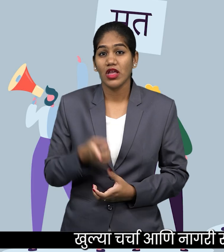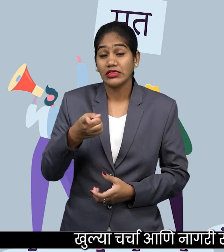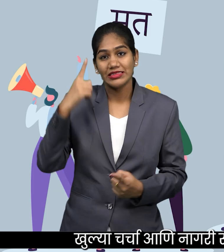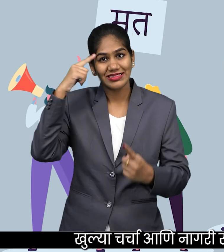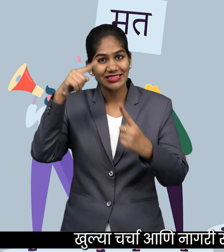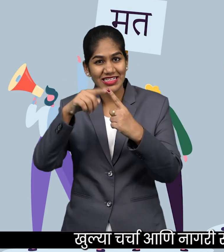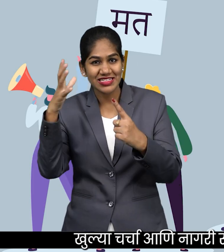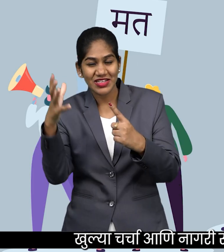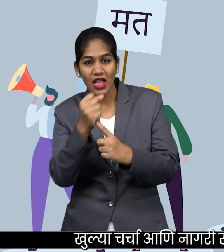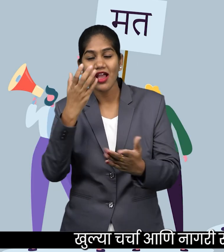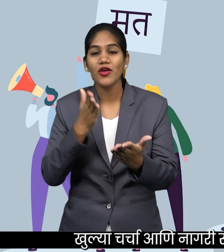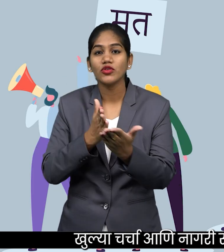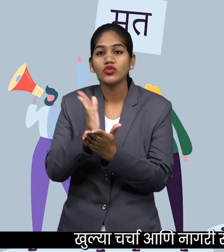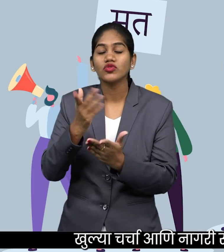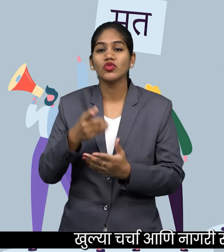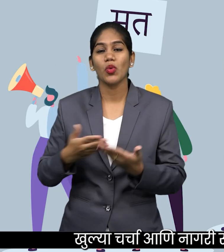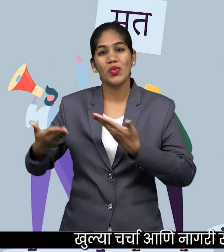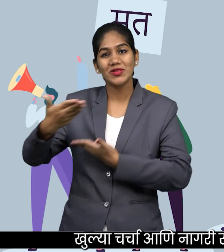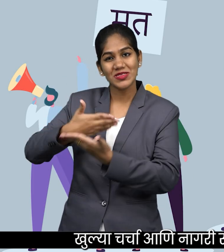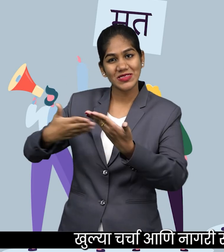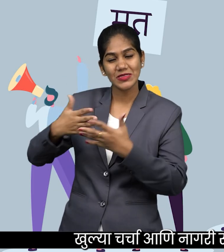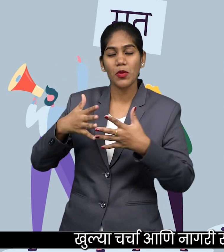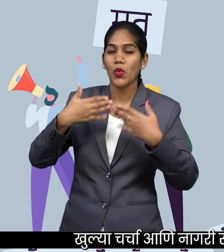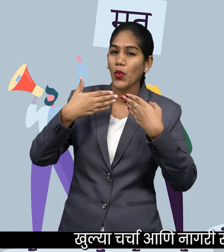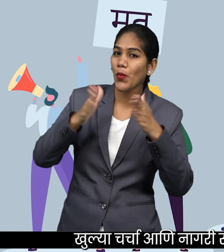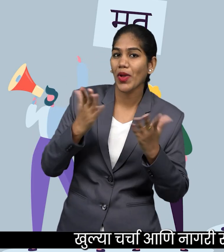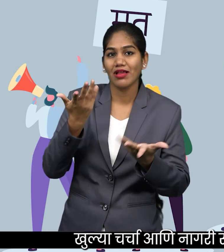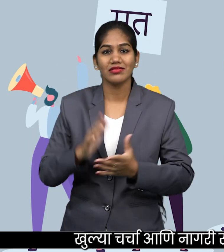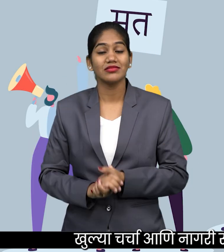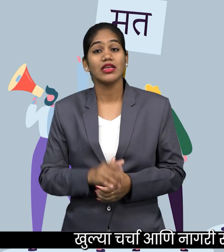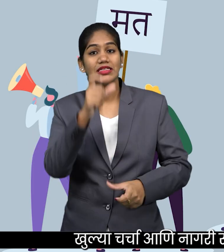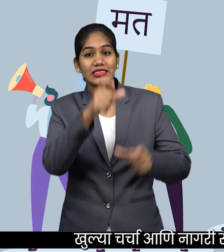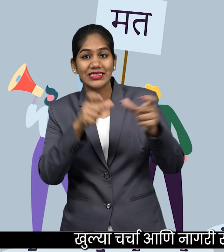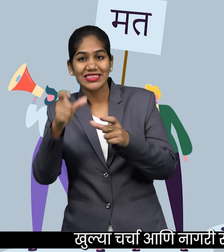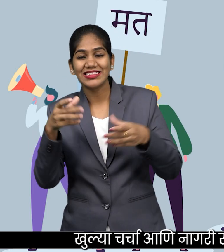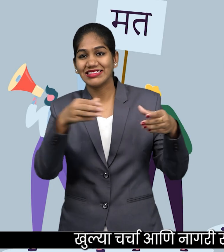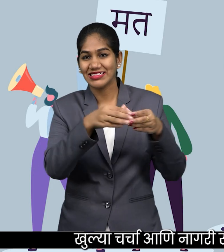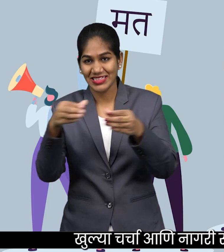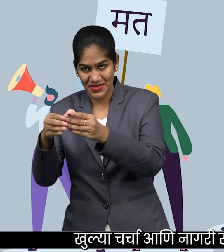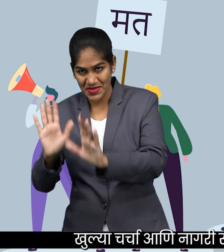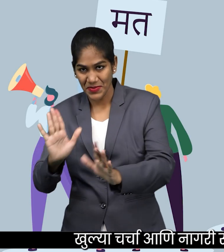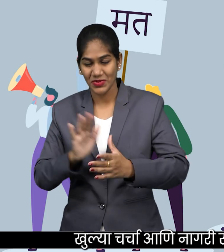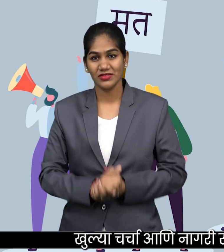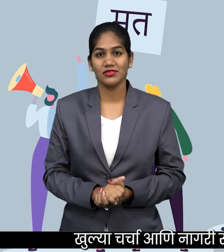खुल्या चर्चा आणि नागरिक समित्यांच्या माध्यमातून हे साध्य होऊ शकते.